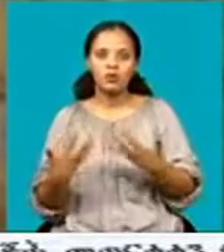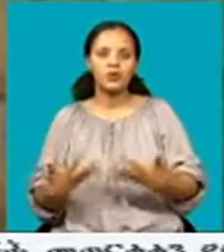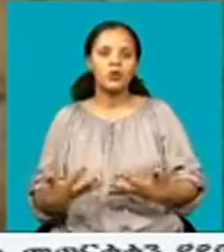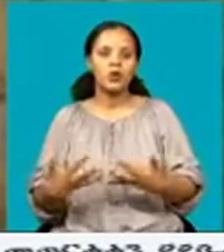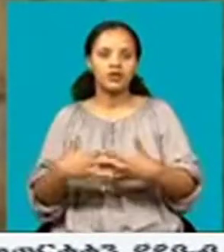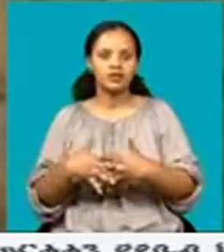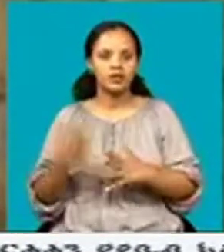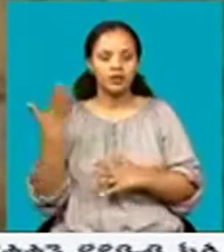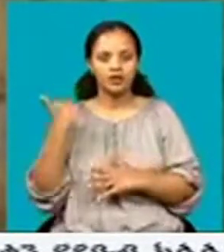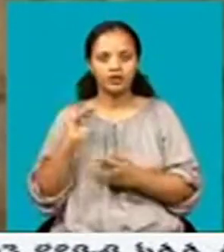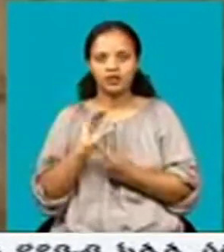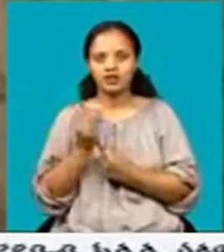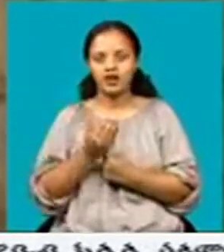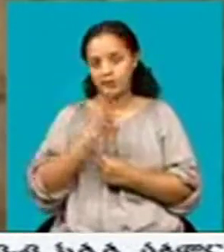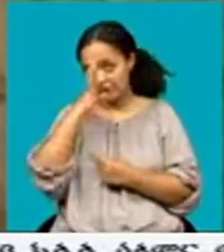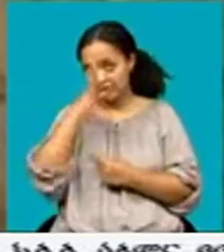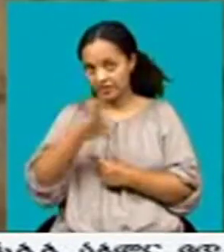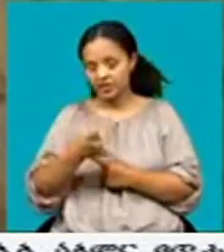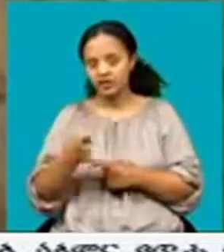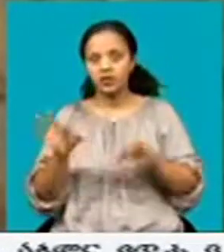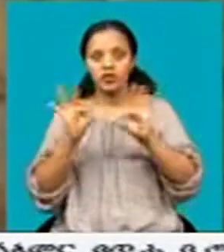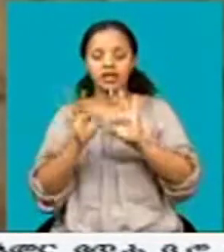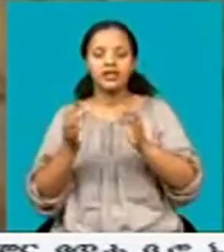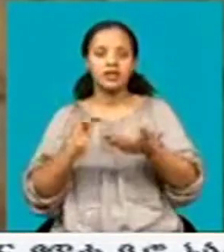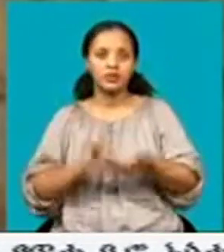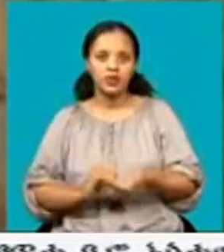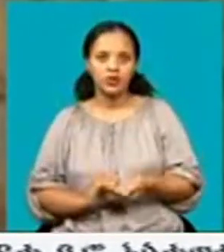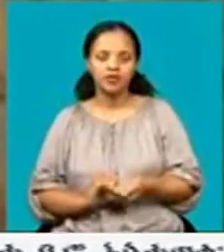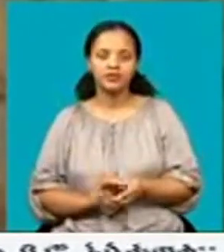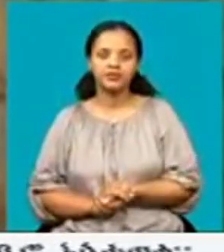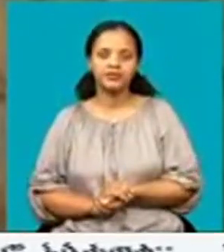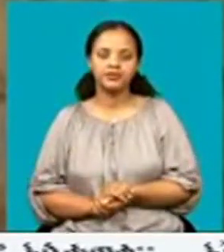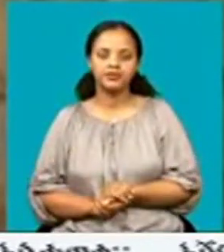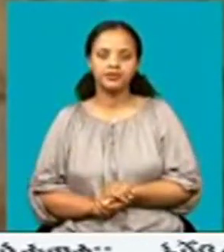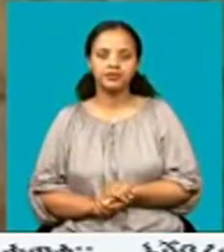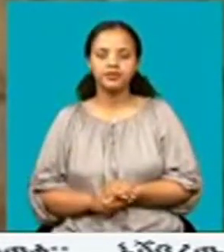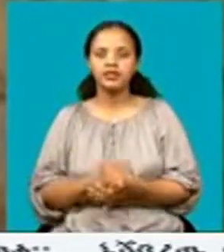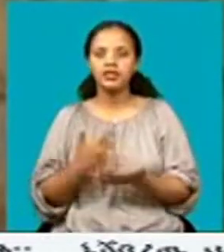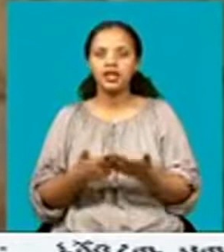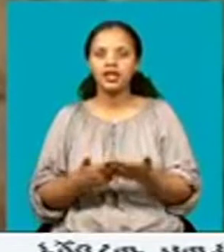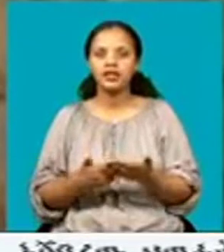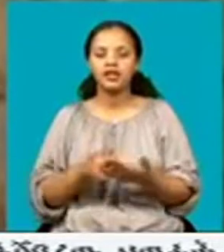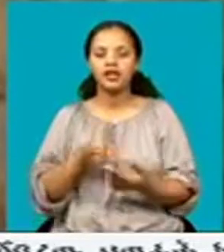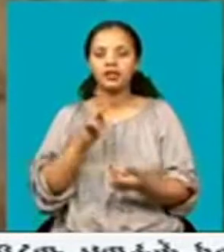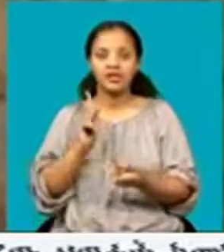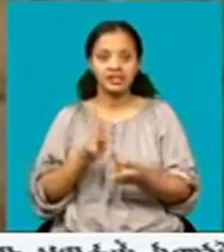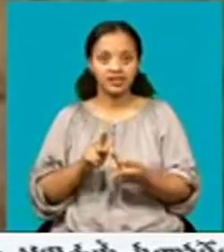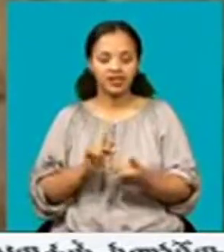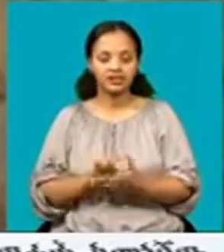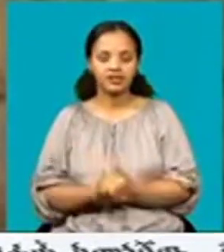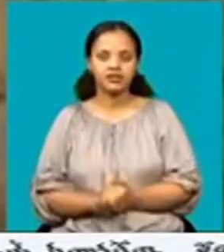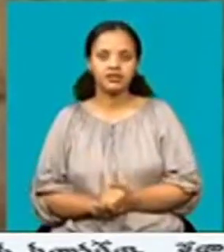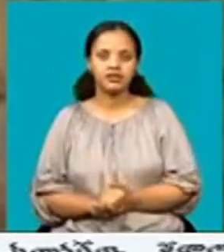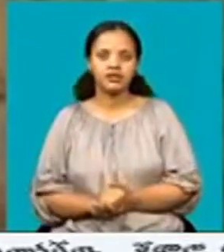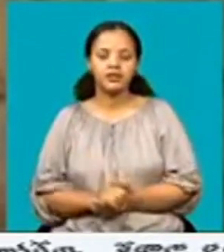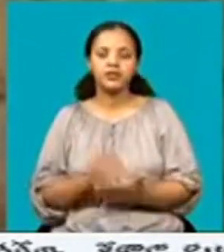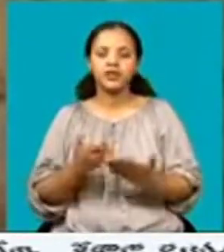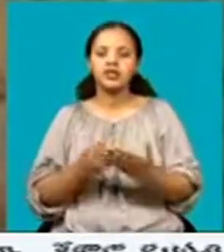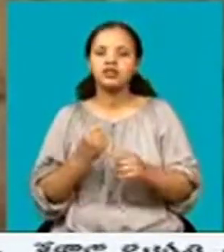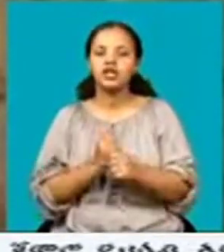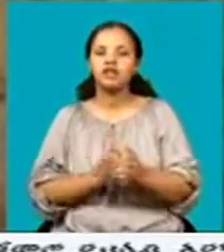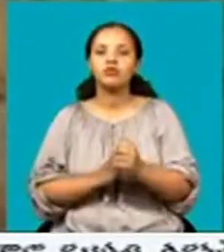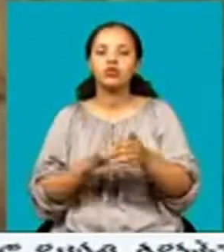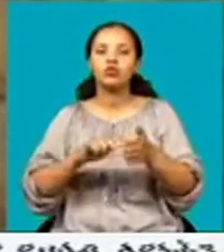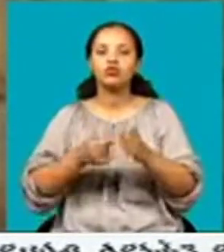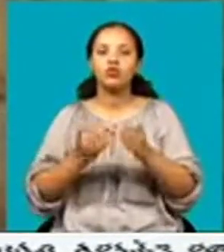ነባራዊ ሁኔታ መፍጠር ወሳኝ ስለሚሆን ይህን ለማሳካት ይህን ስራ የሚመሩ